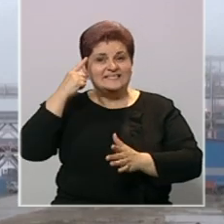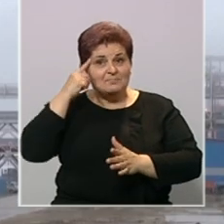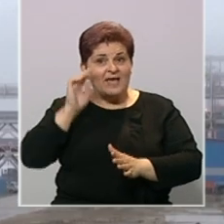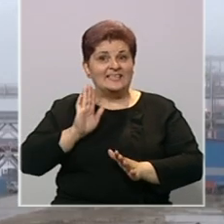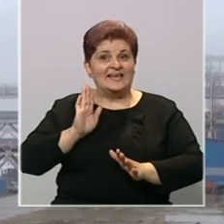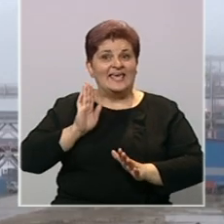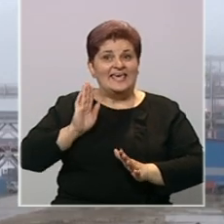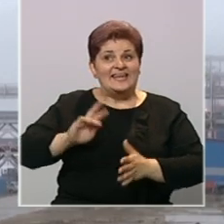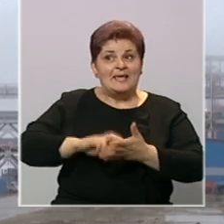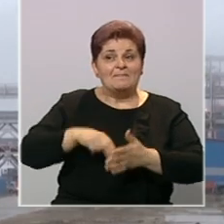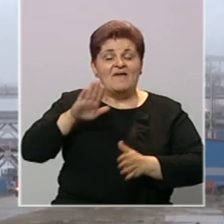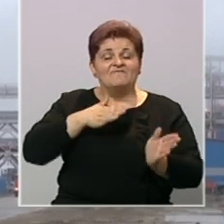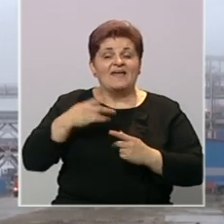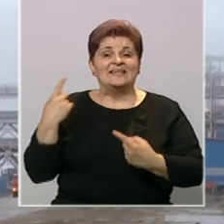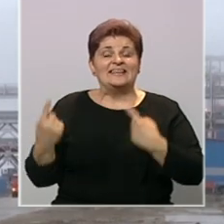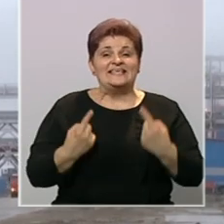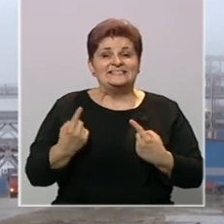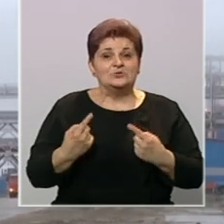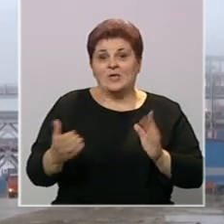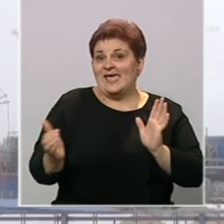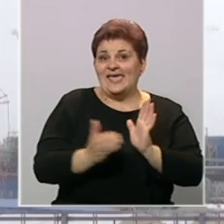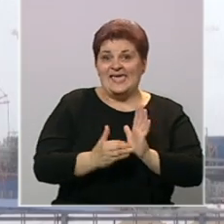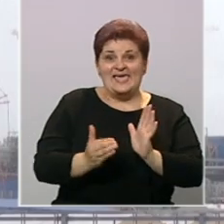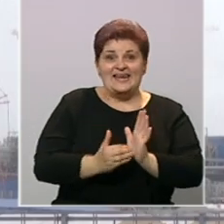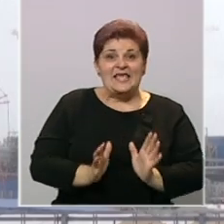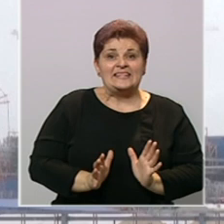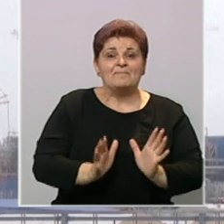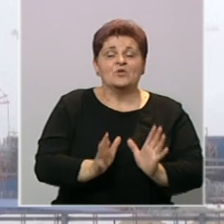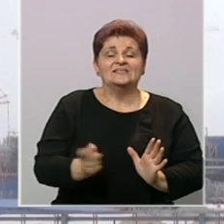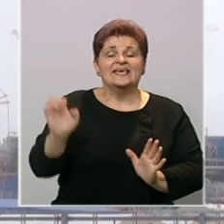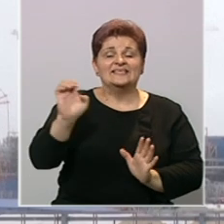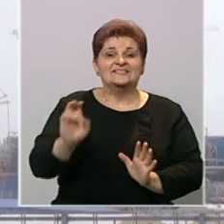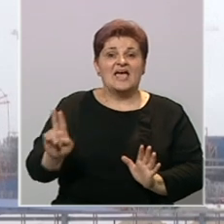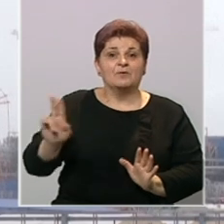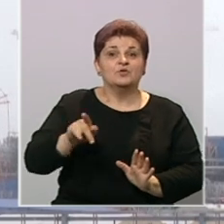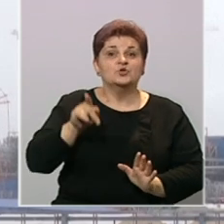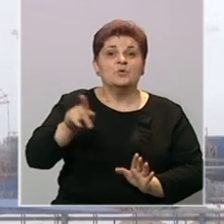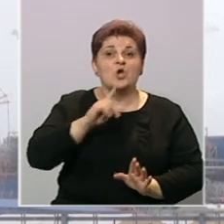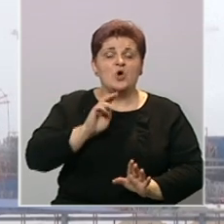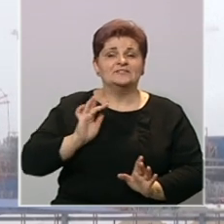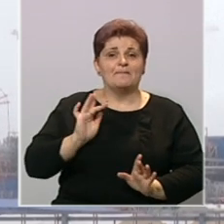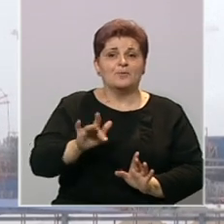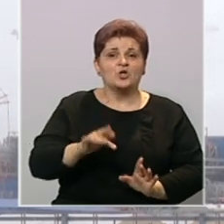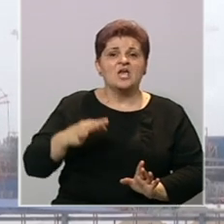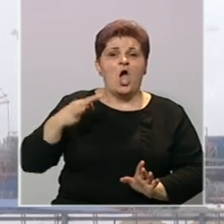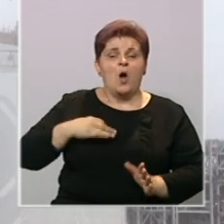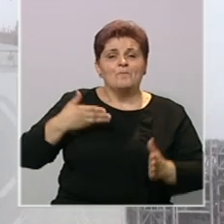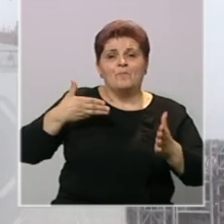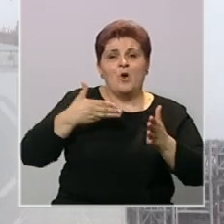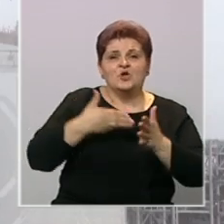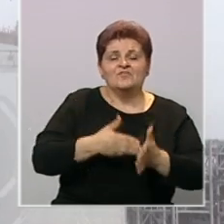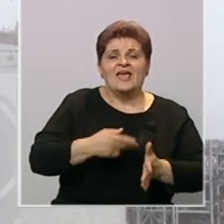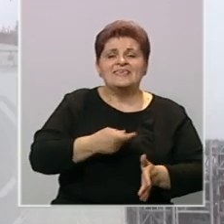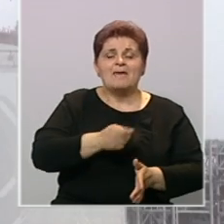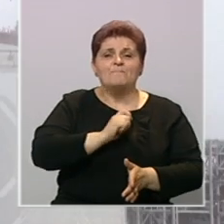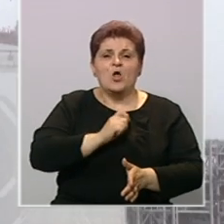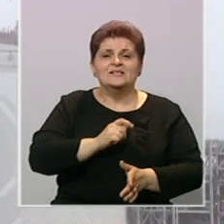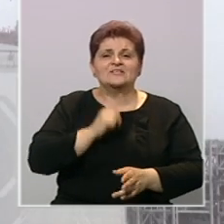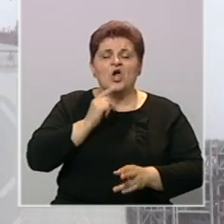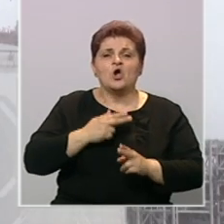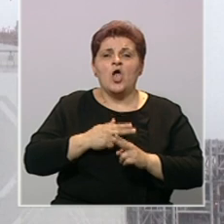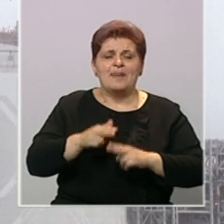njihovi planovi za vanredne situacije ne trebaju poticaj iz Europske unije. Među onima koji se protive obaveznim ciljevima je Poljska, koja je